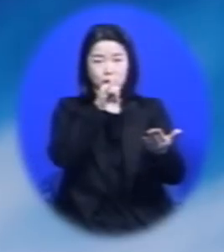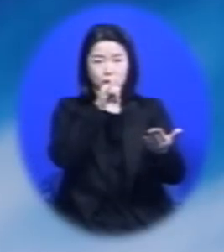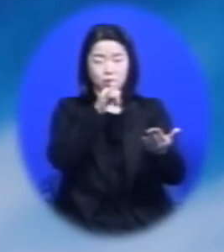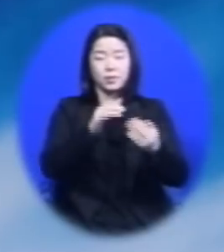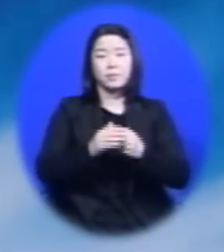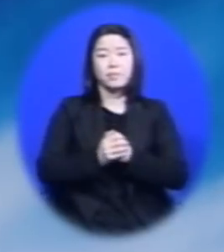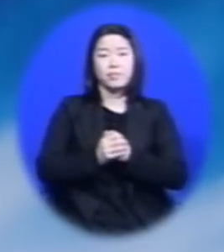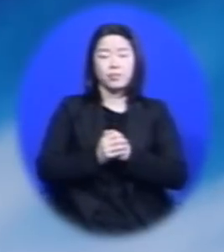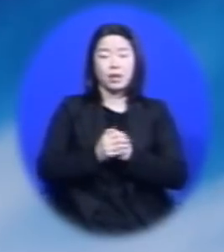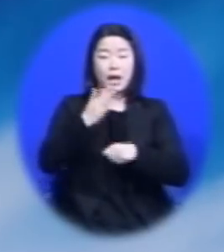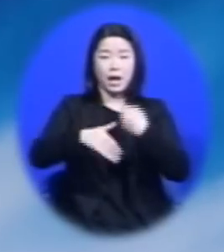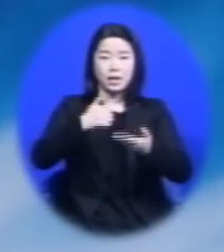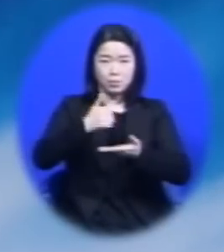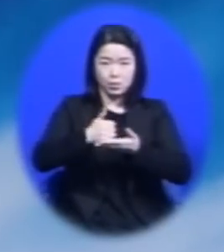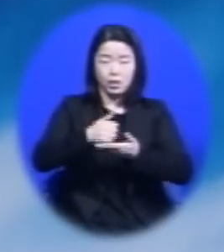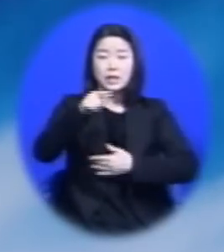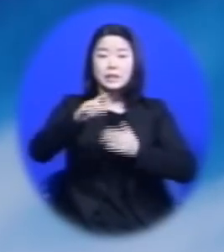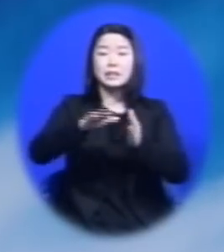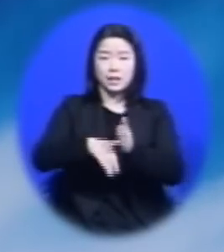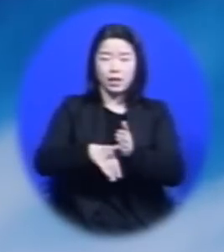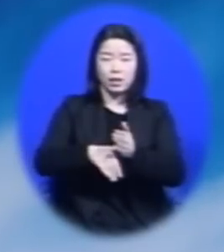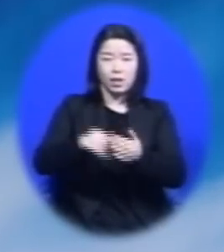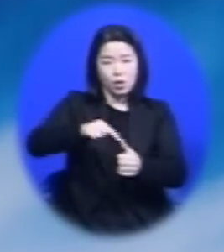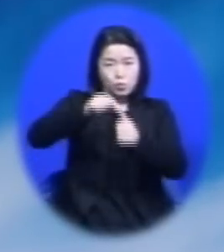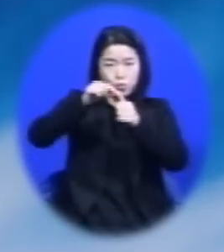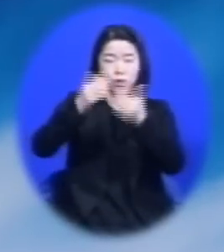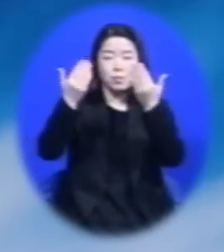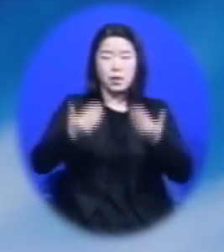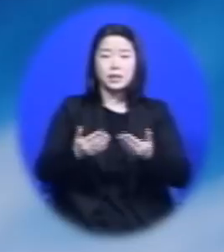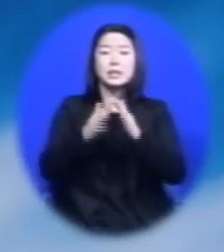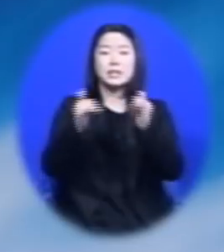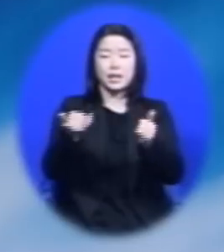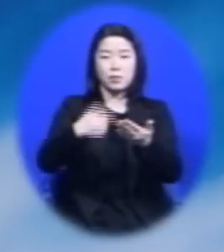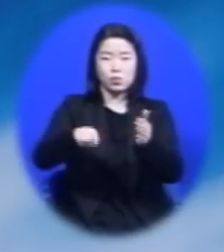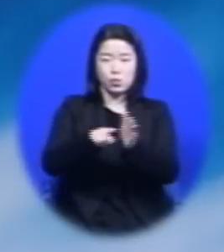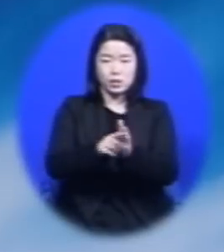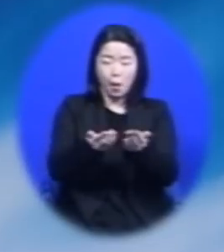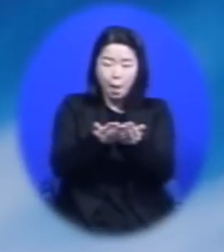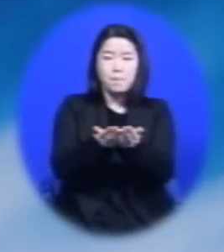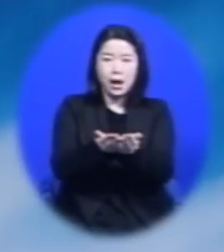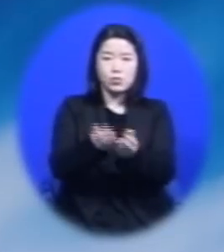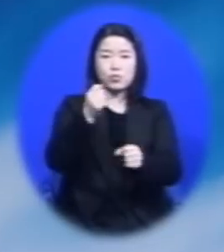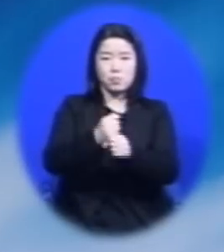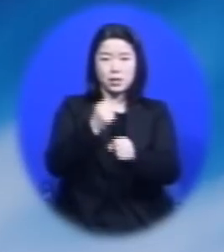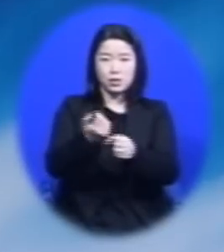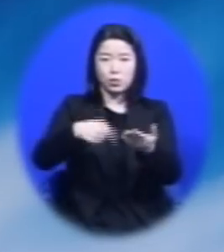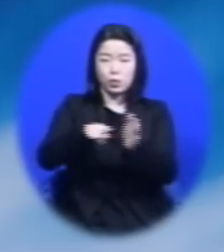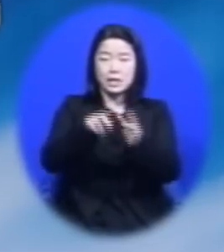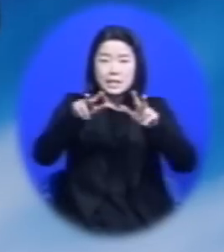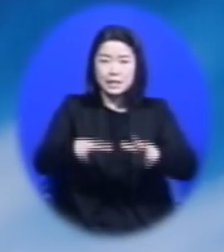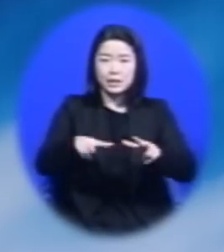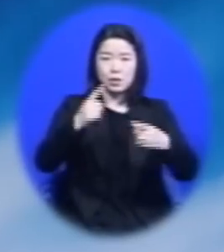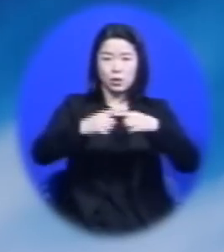그랬습니다 하나님은 그때 구 여 방주를 만들기 위하여 지금